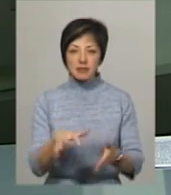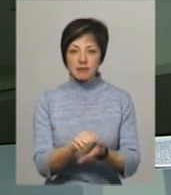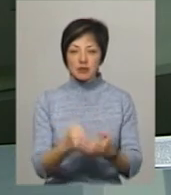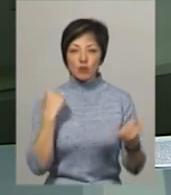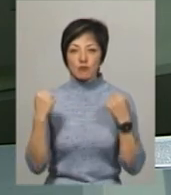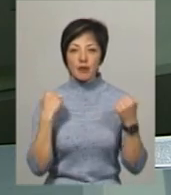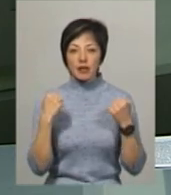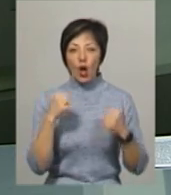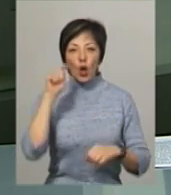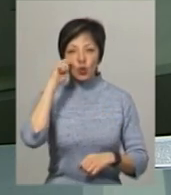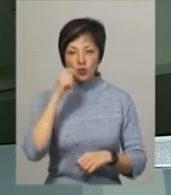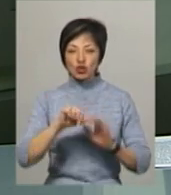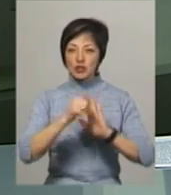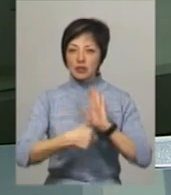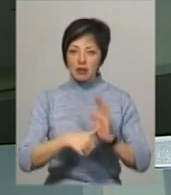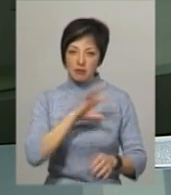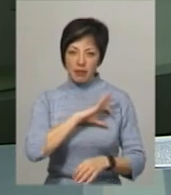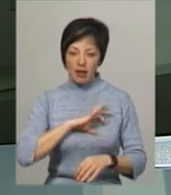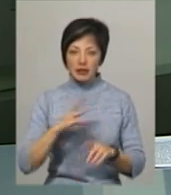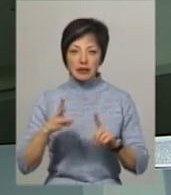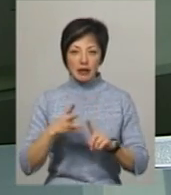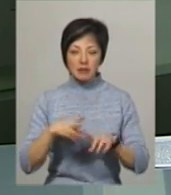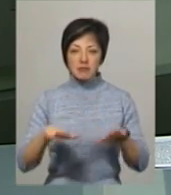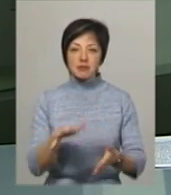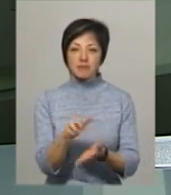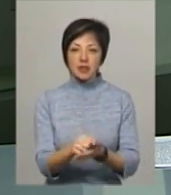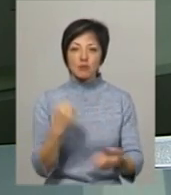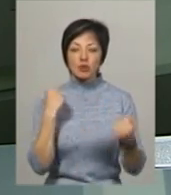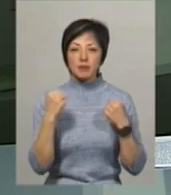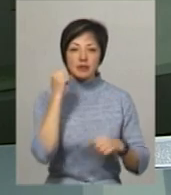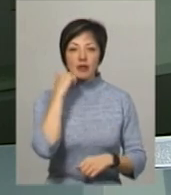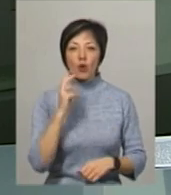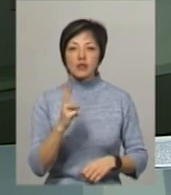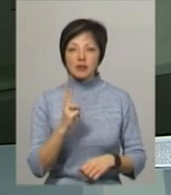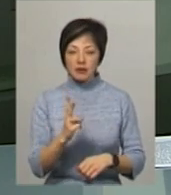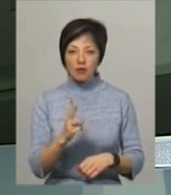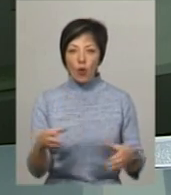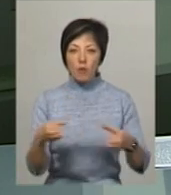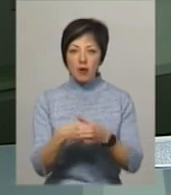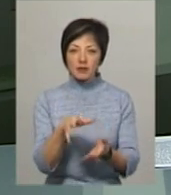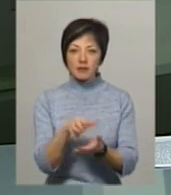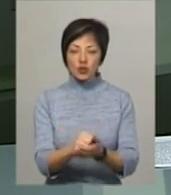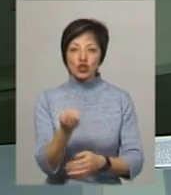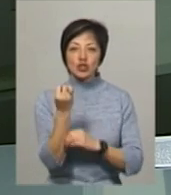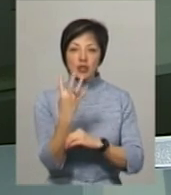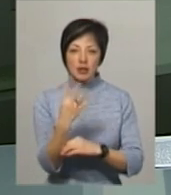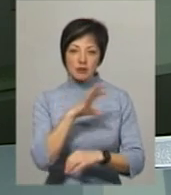зайняли спортсмени з Луцька, у них 16 медалей. Третє місце дісталось спортсменам Старокостянтинова. Команда виборола